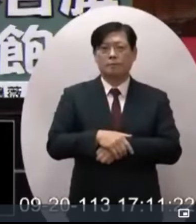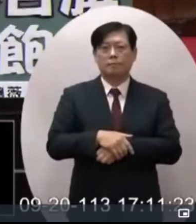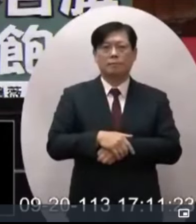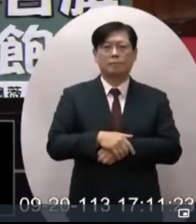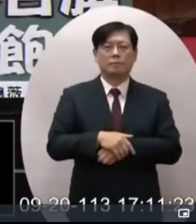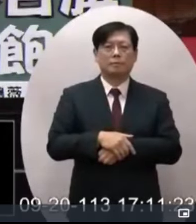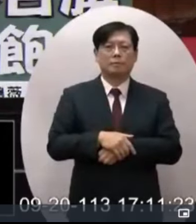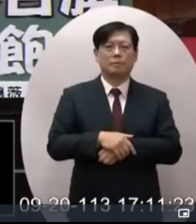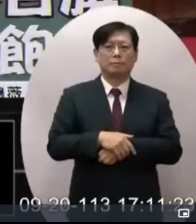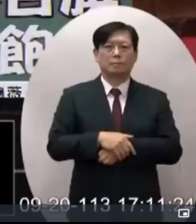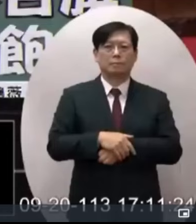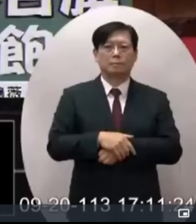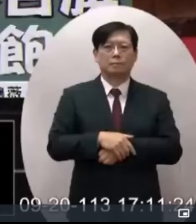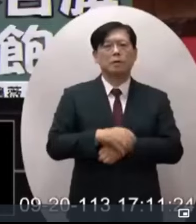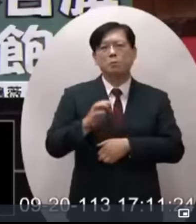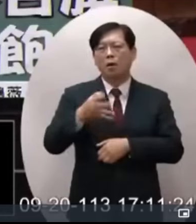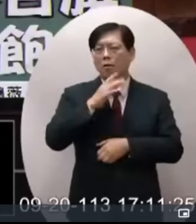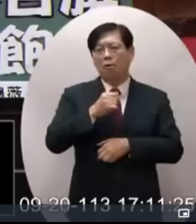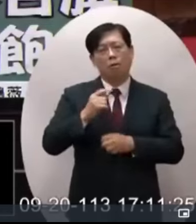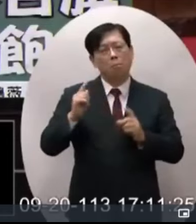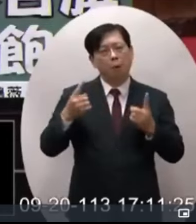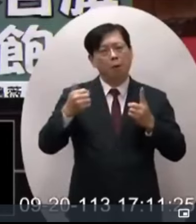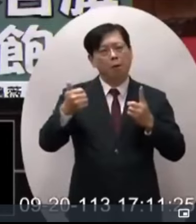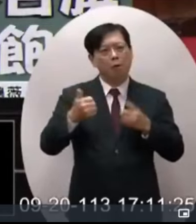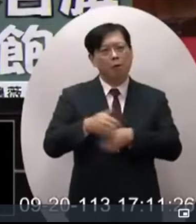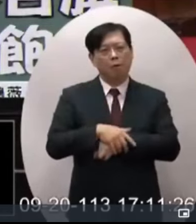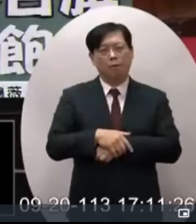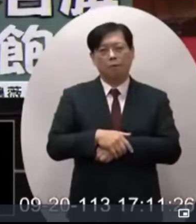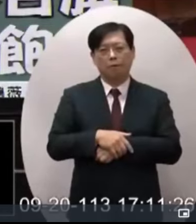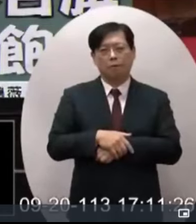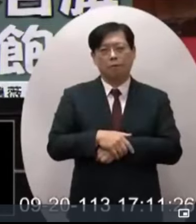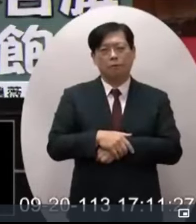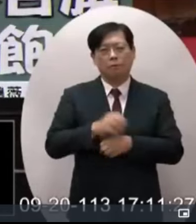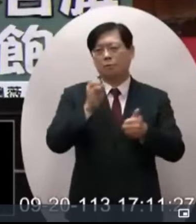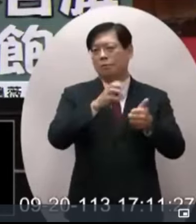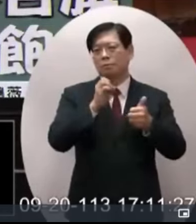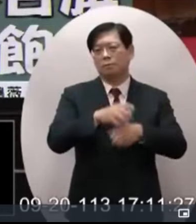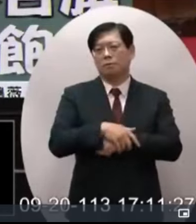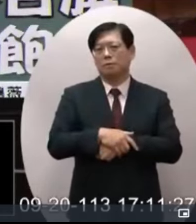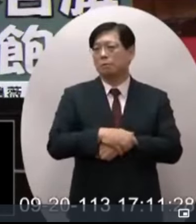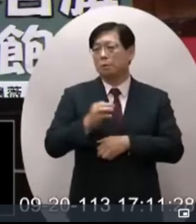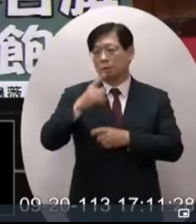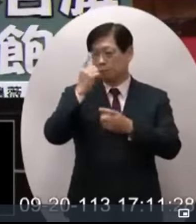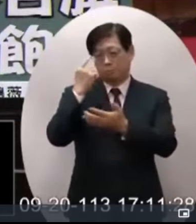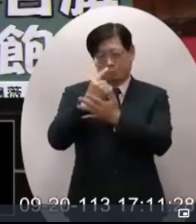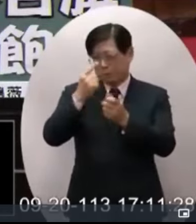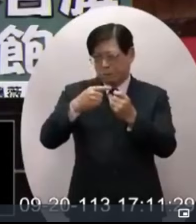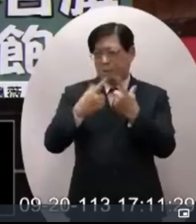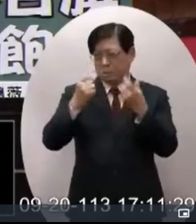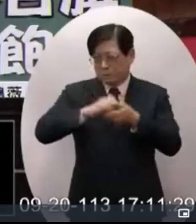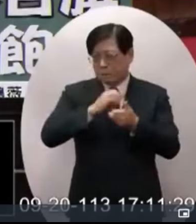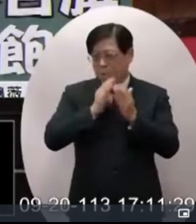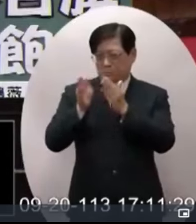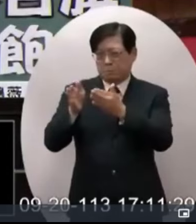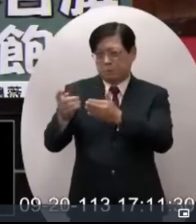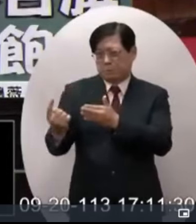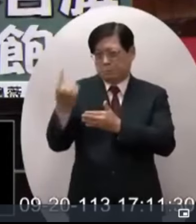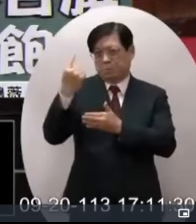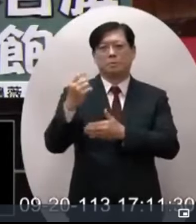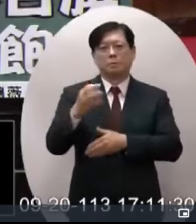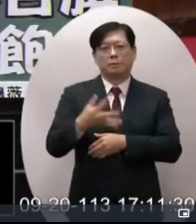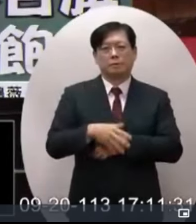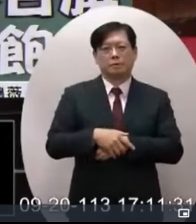开采购，这是一个制度 啊，怎么这么好呢？啊、 那如果 我要告诉你，为什么他每年都可以集中在他手上